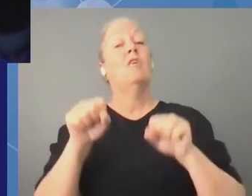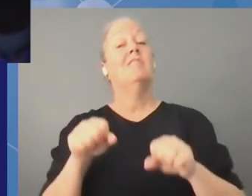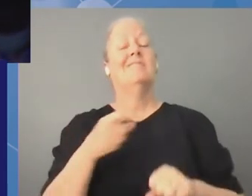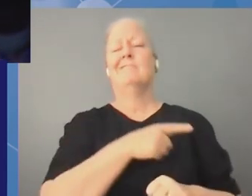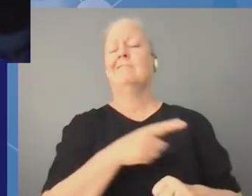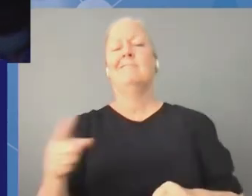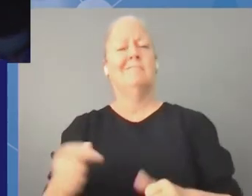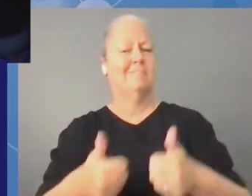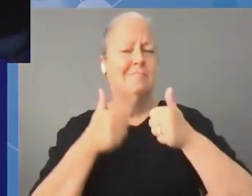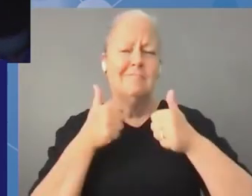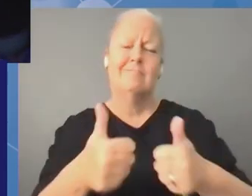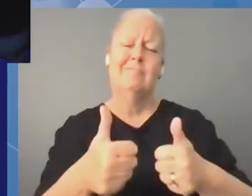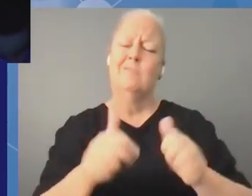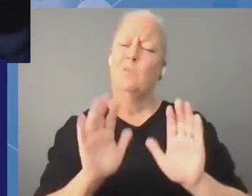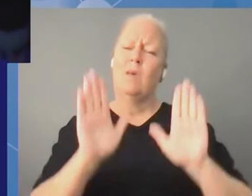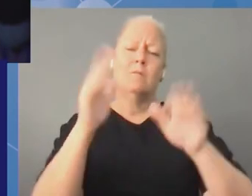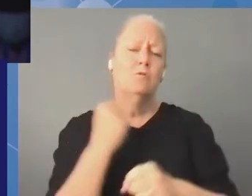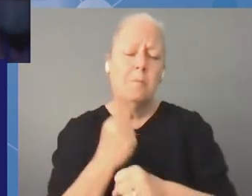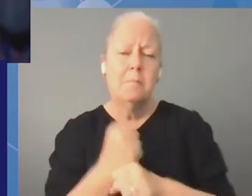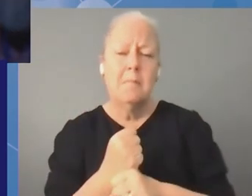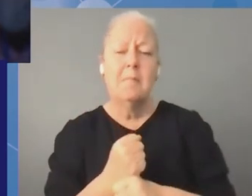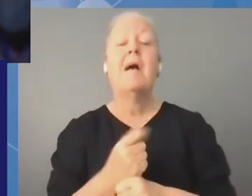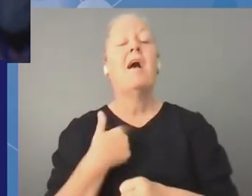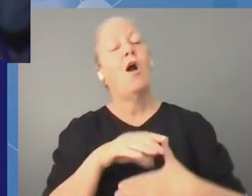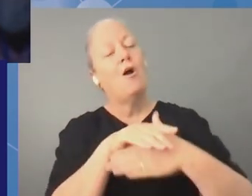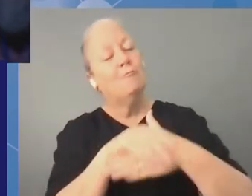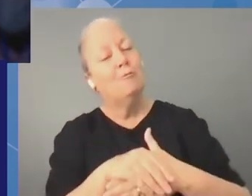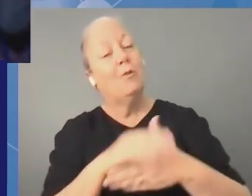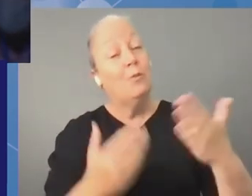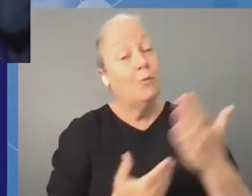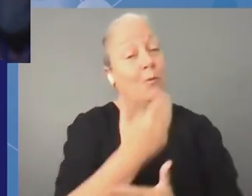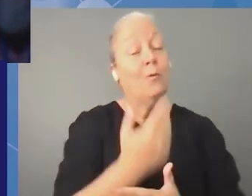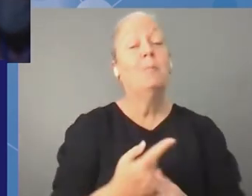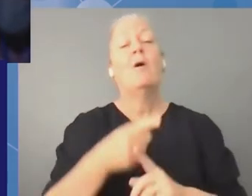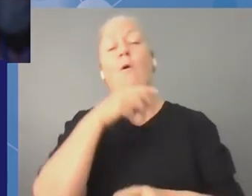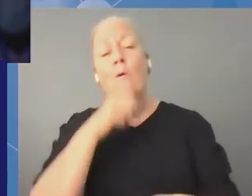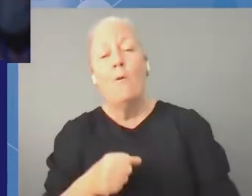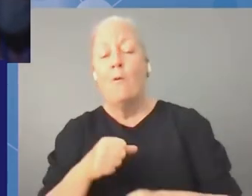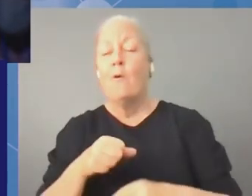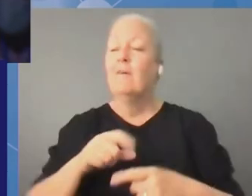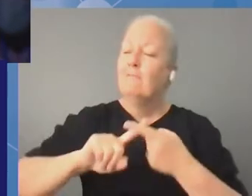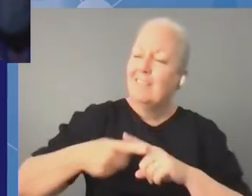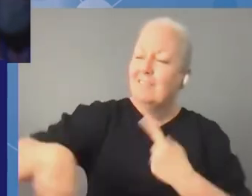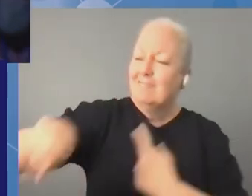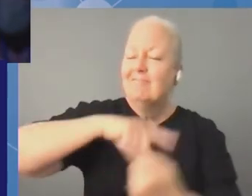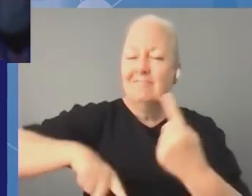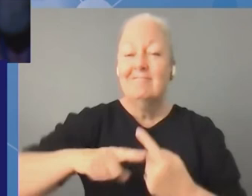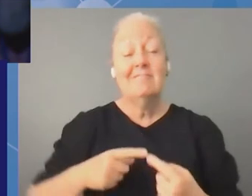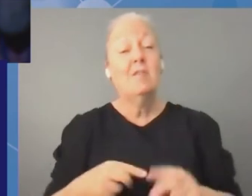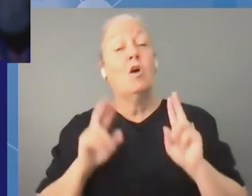板块，但是也是受到非常温馨的感受的吧，我也是感谢我们